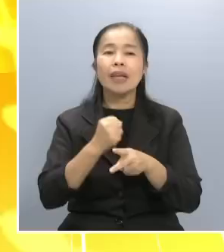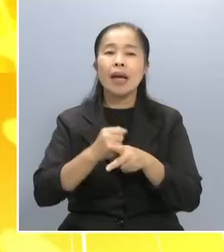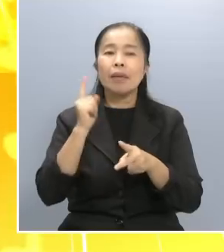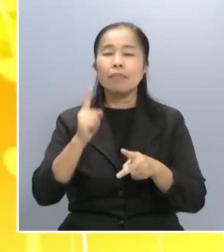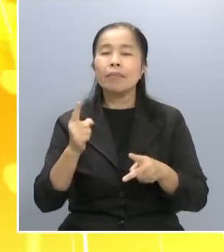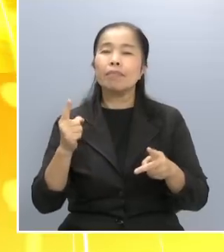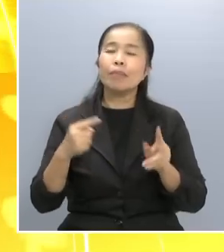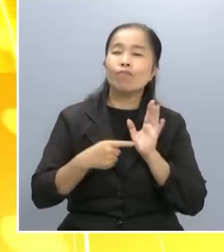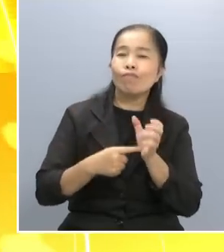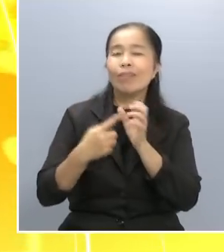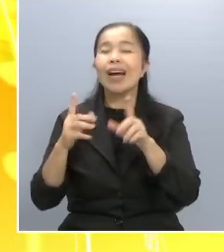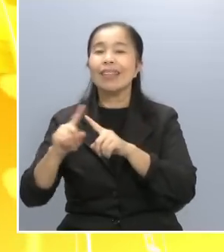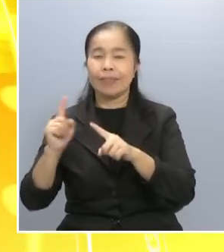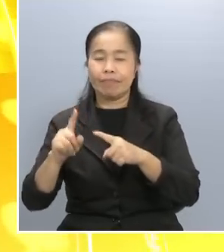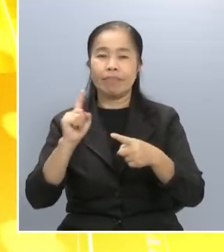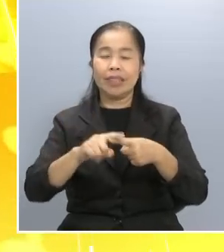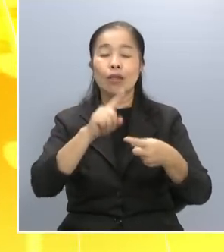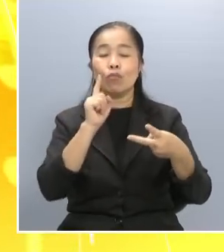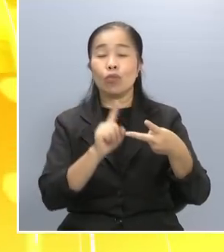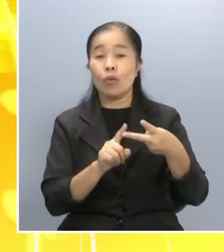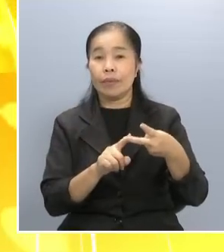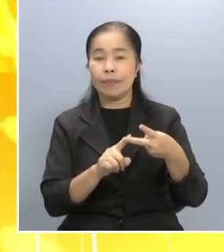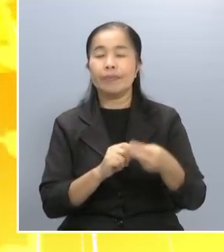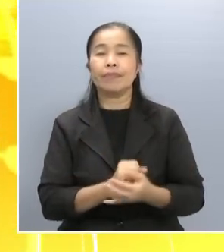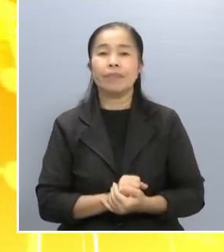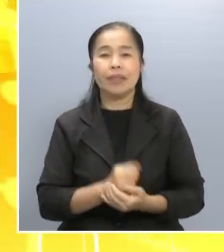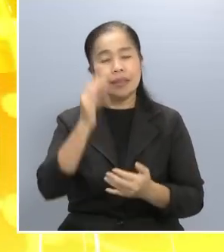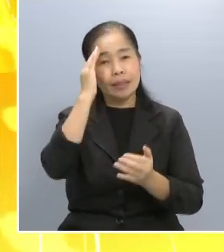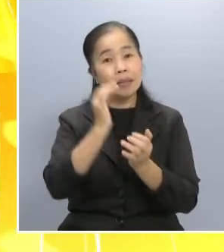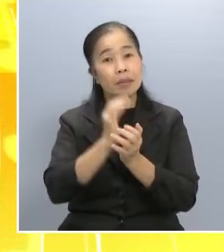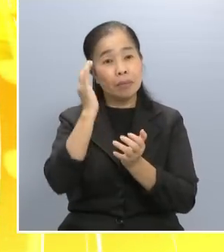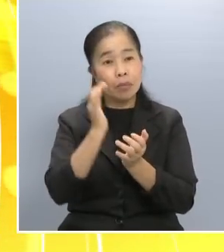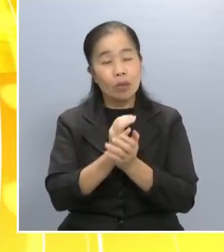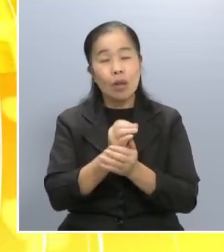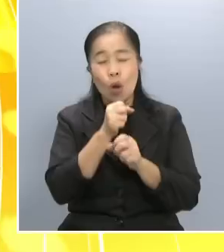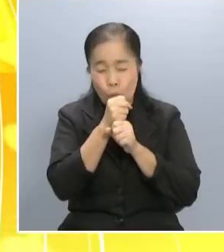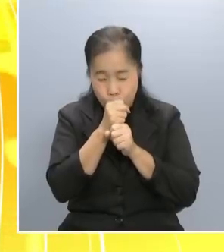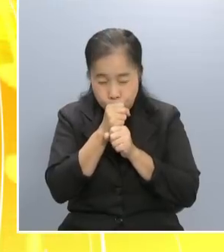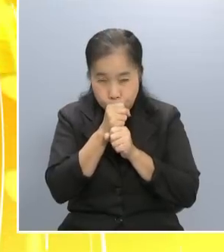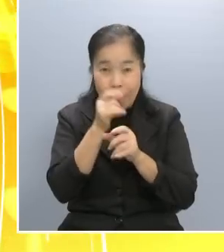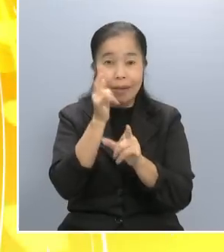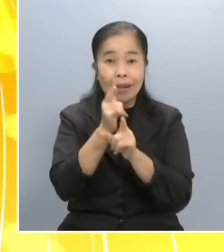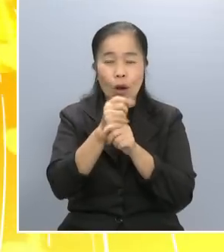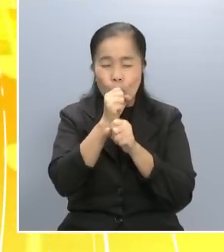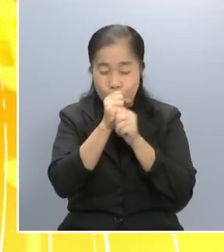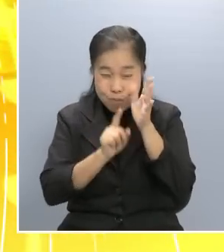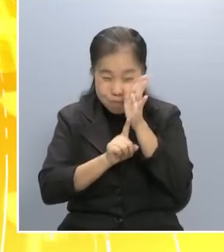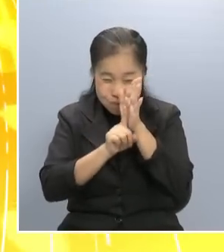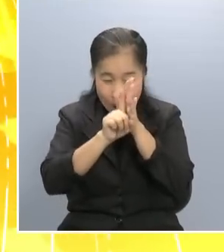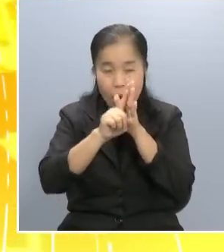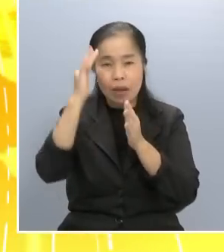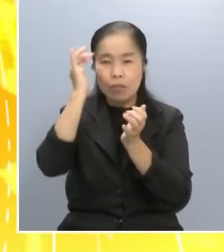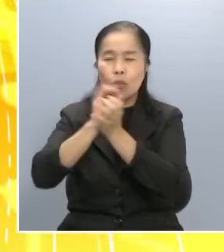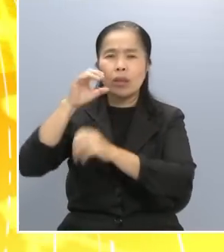ขณะเดียวกันข้อต่อมาท่านผู้ชมตำรวจเธอบอกว่าเป่าจนปรอทแตกพี่ตำรวจที่ตั้งด่านไม่จับ